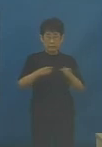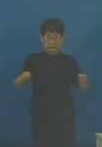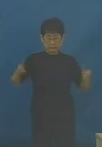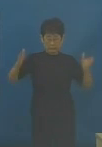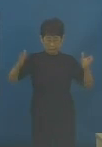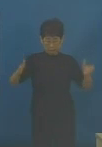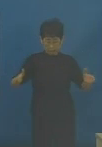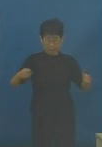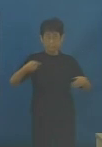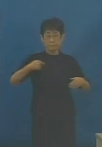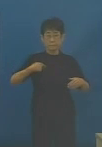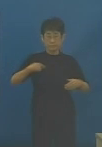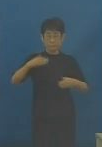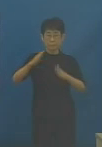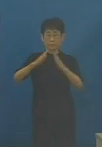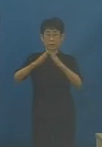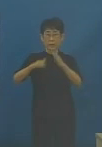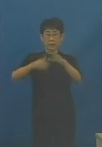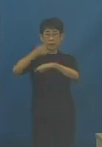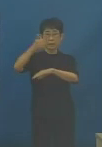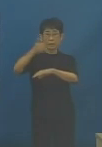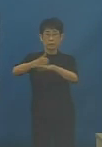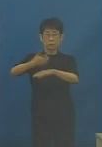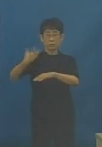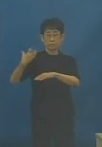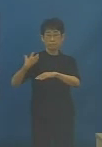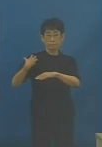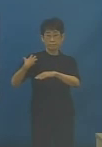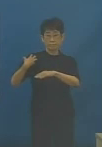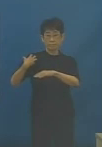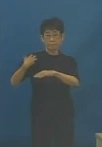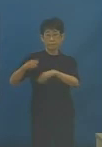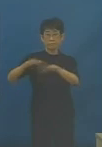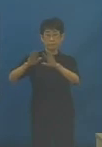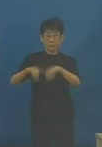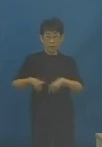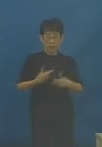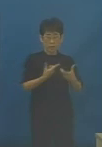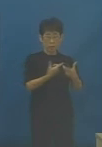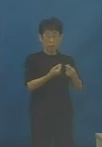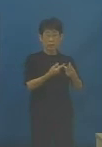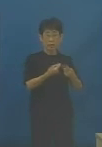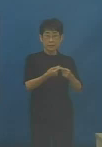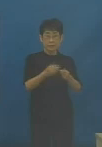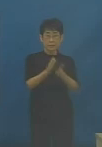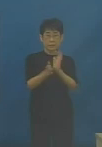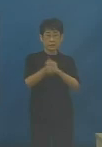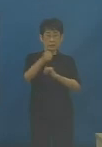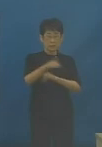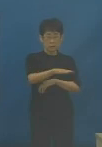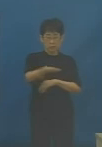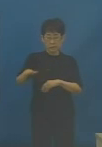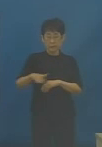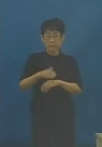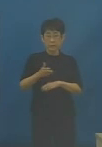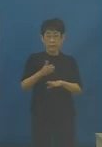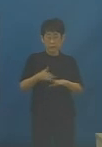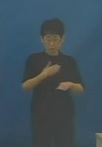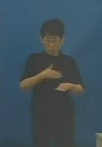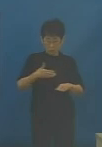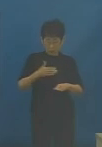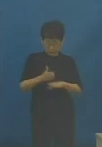長職を務めさせていただいたことに、同僚の知事の皆様に本当に心から感謝を申し上げたいと思